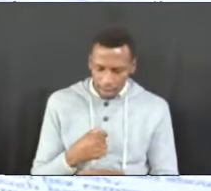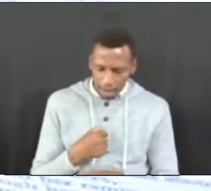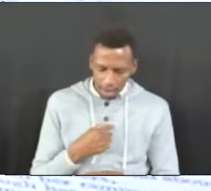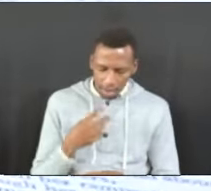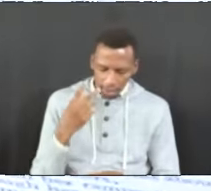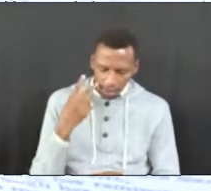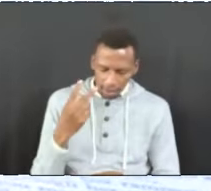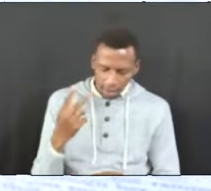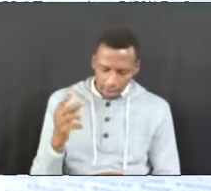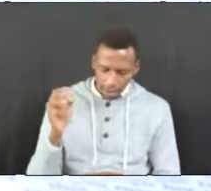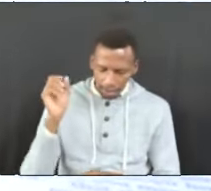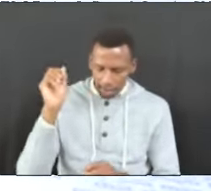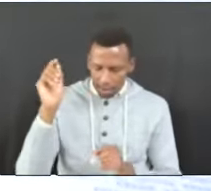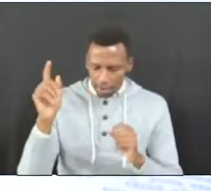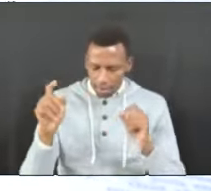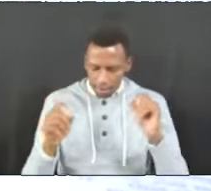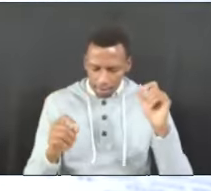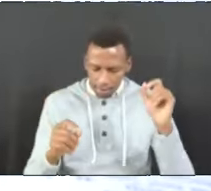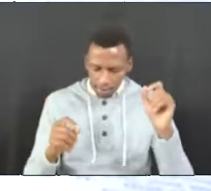nyota